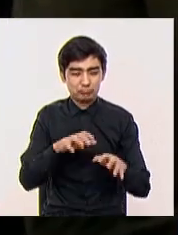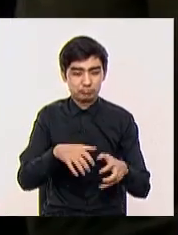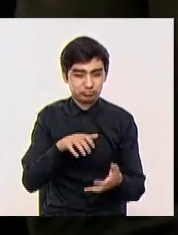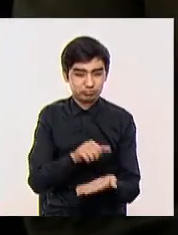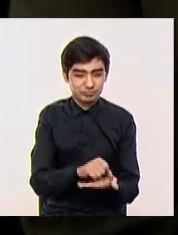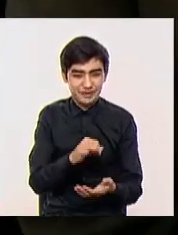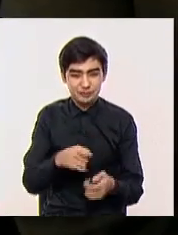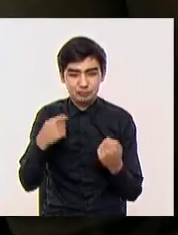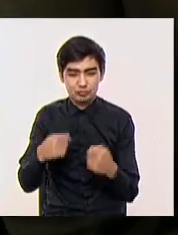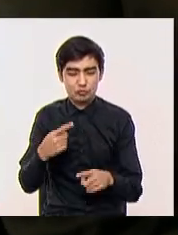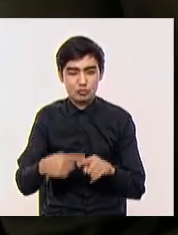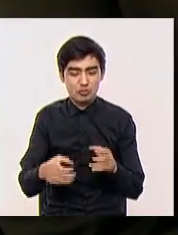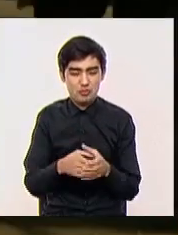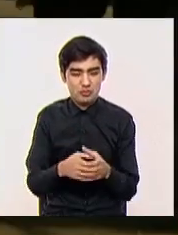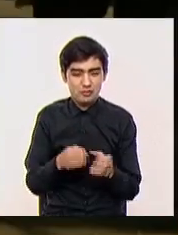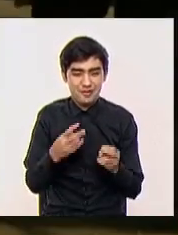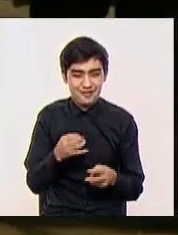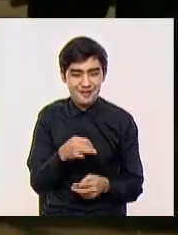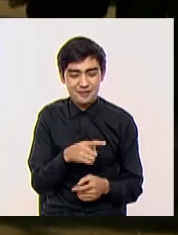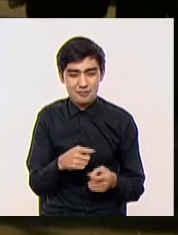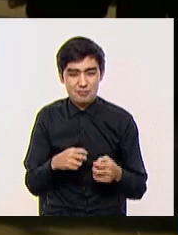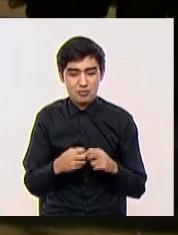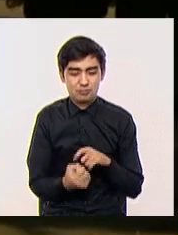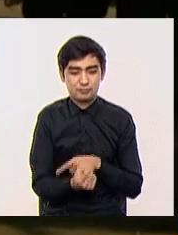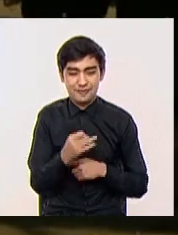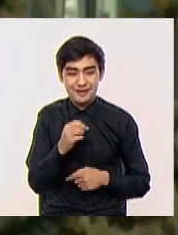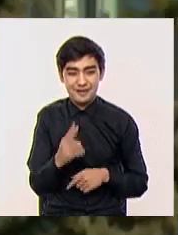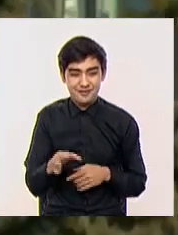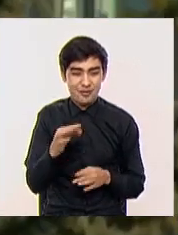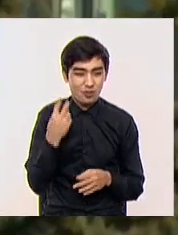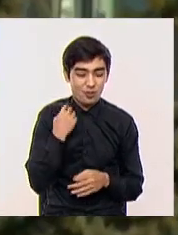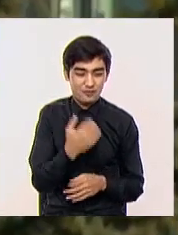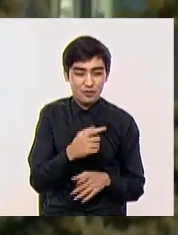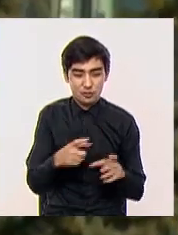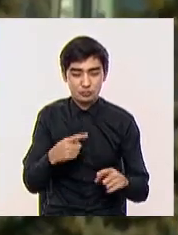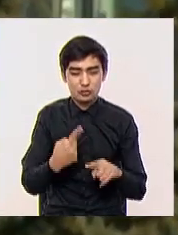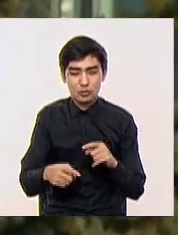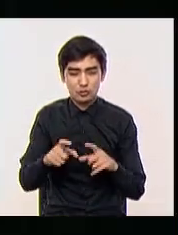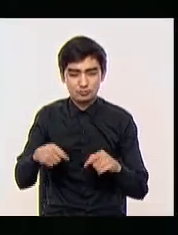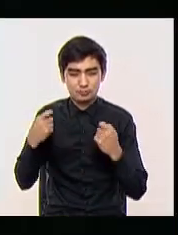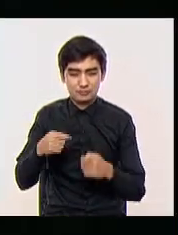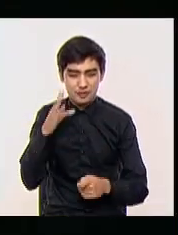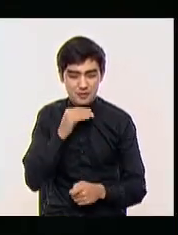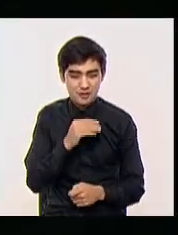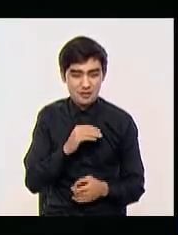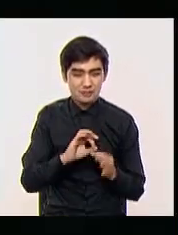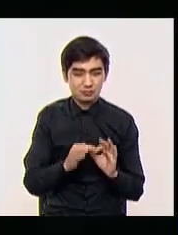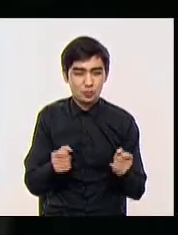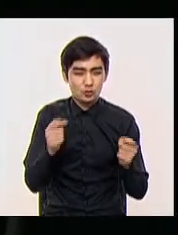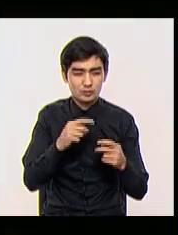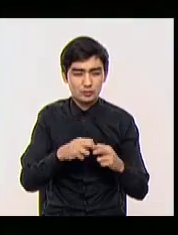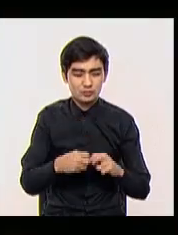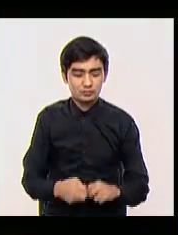его продали другой компании. Теперь же возник риск того, что квартиры дольщиков продадут другим людям. Нургали Карабаев разбирался в